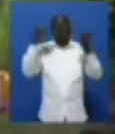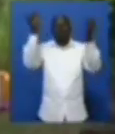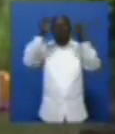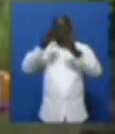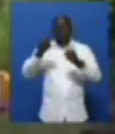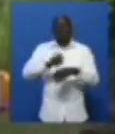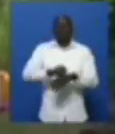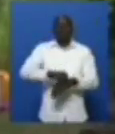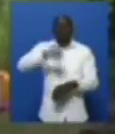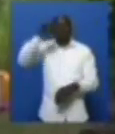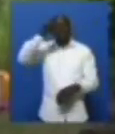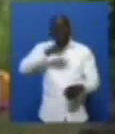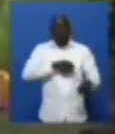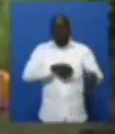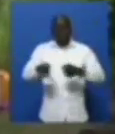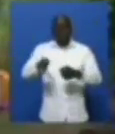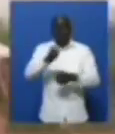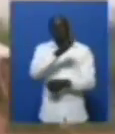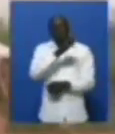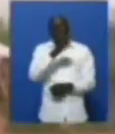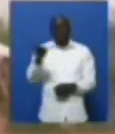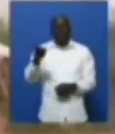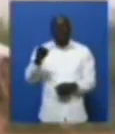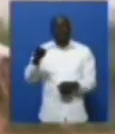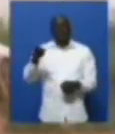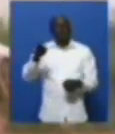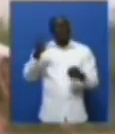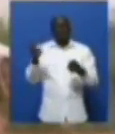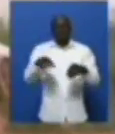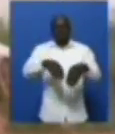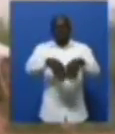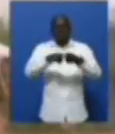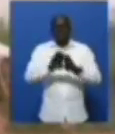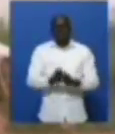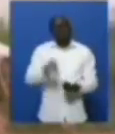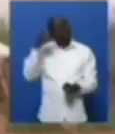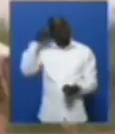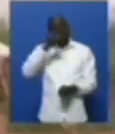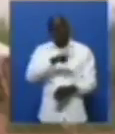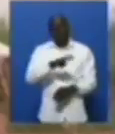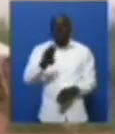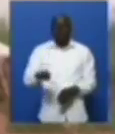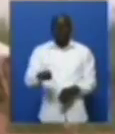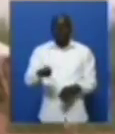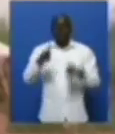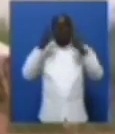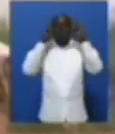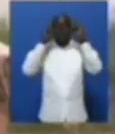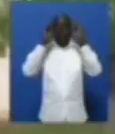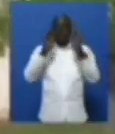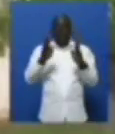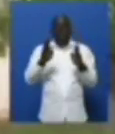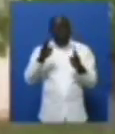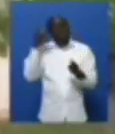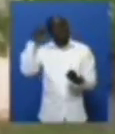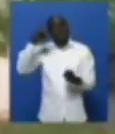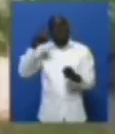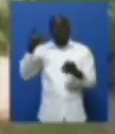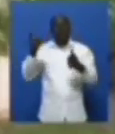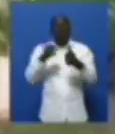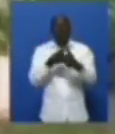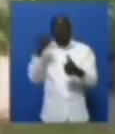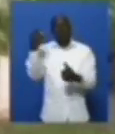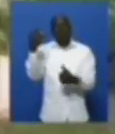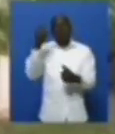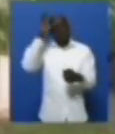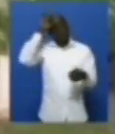l'administration française repose à Bobo-Dioulasso dans ses cimetières. Pour le professeur André Ouezin Koulibaly, l'un de ses fils, l'homme